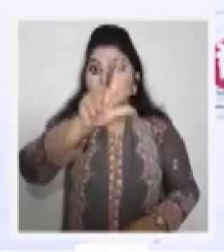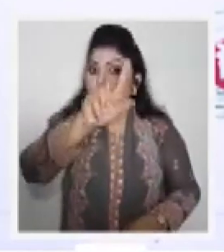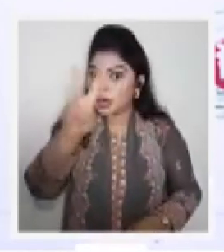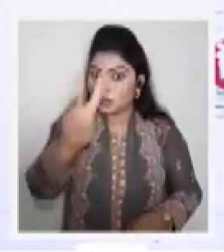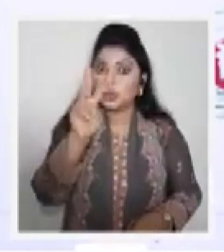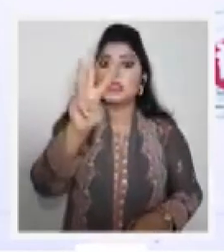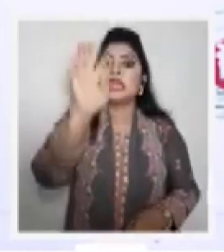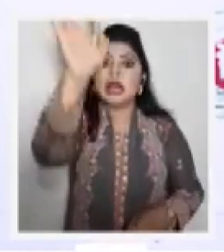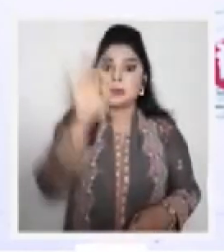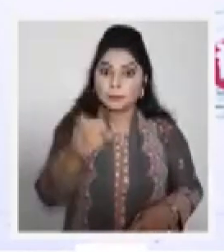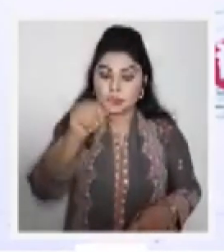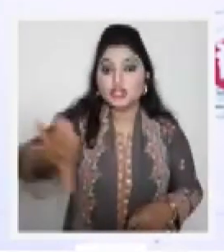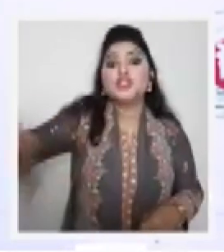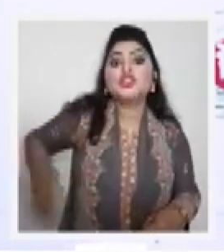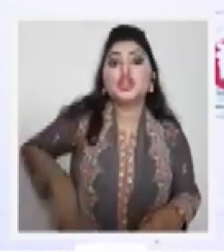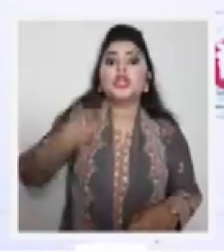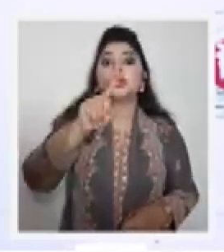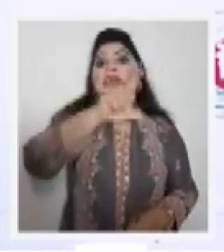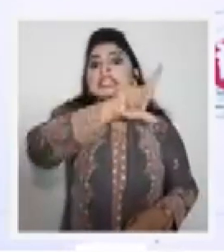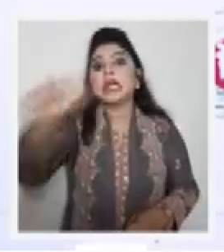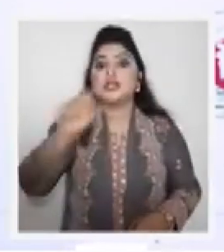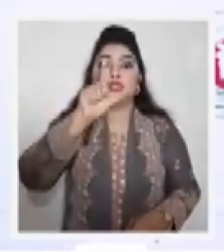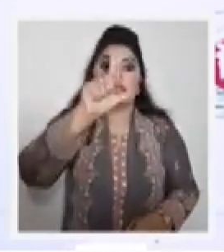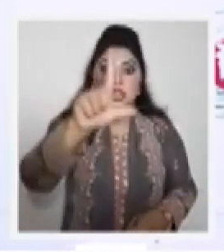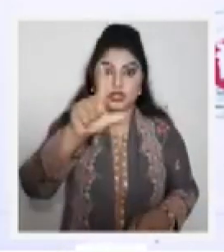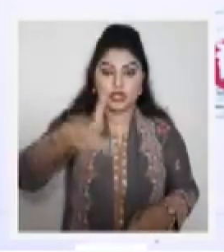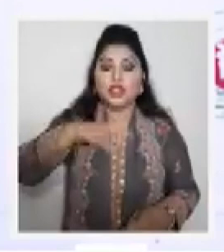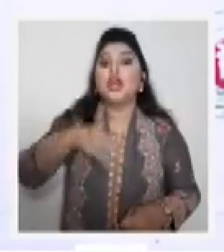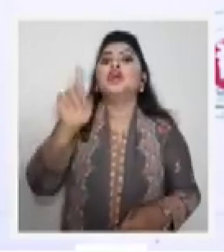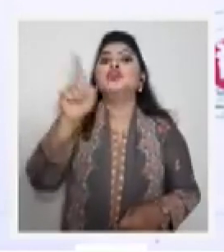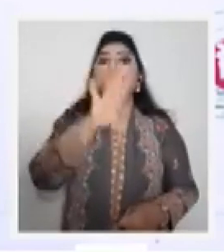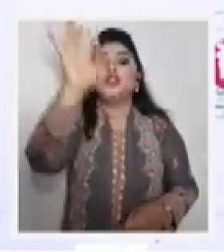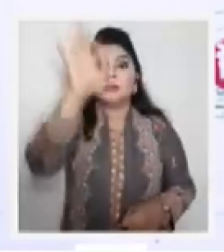বিভাগওয়ারি মৃত্যুর সংখ্যা, ঢাকা বিভাগ 1,372 জন,